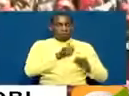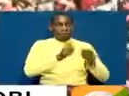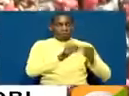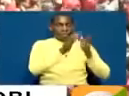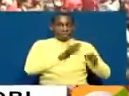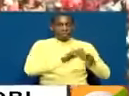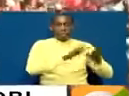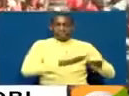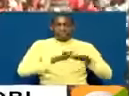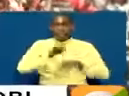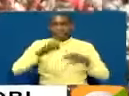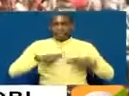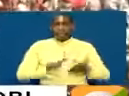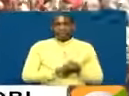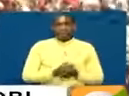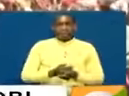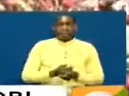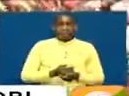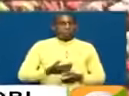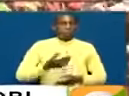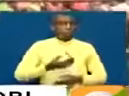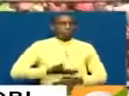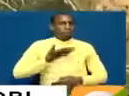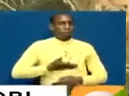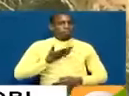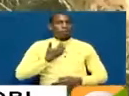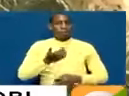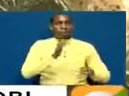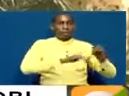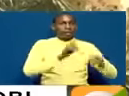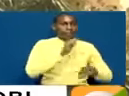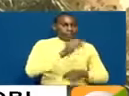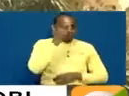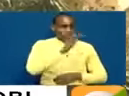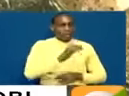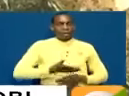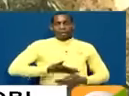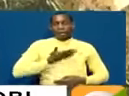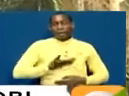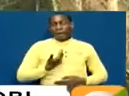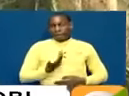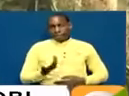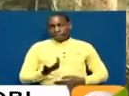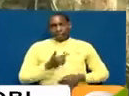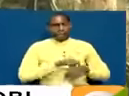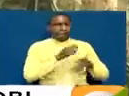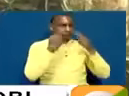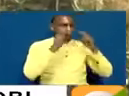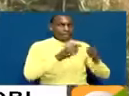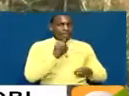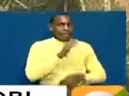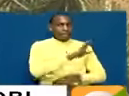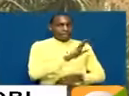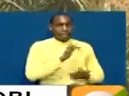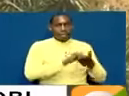campaigns. Iko watu wanakuja na makasiriko, wanataka kuchaguliwa ati sababu wamekasirika. Ukiwaona